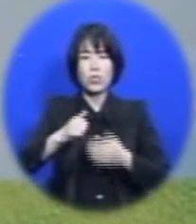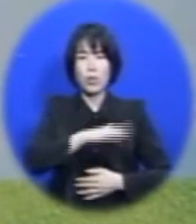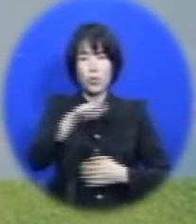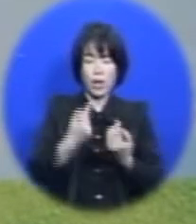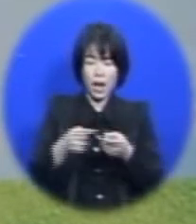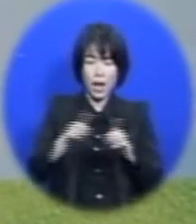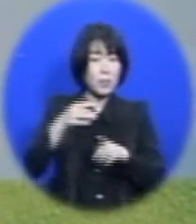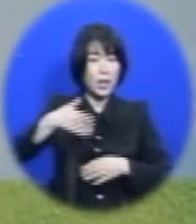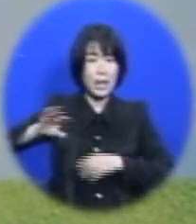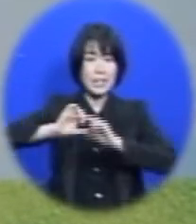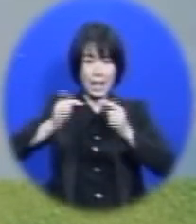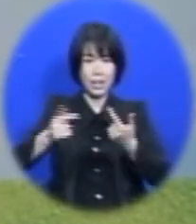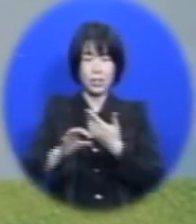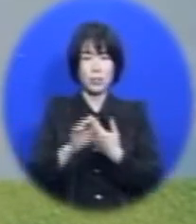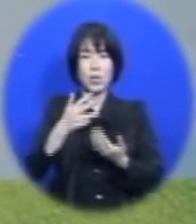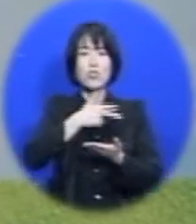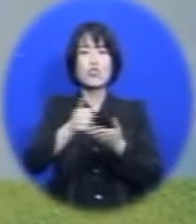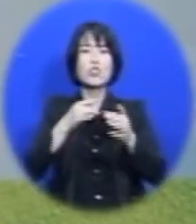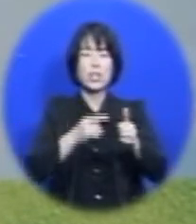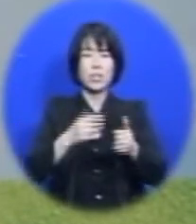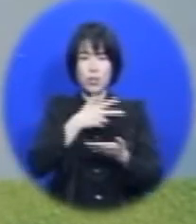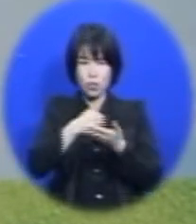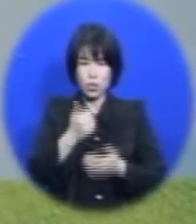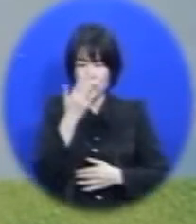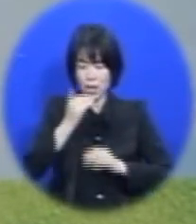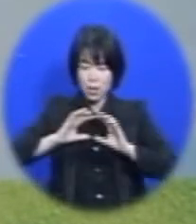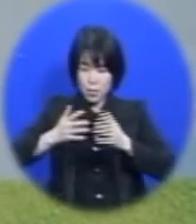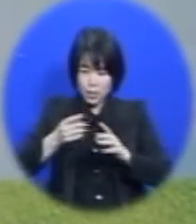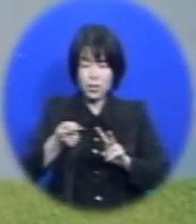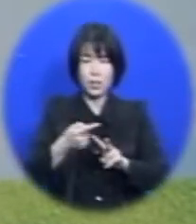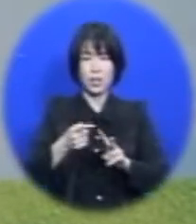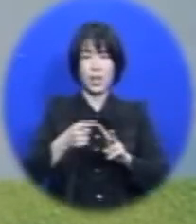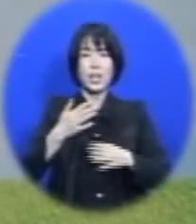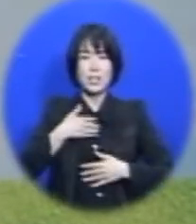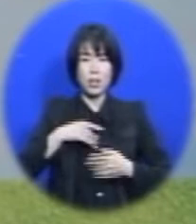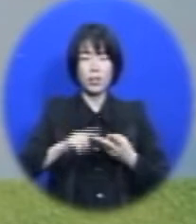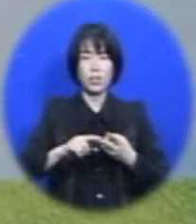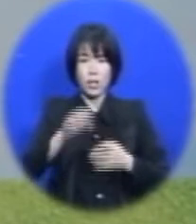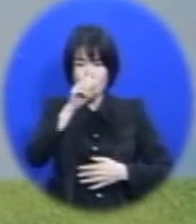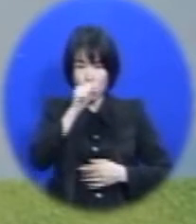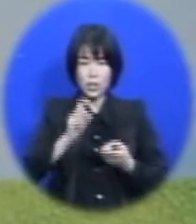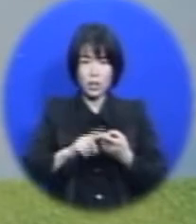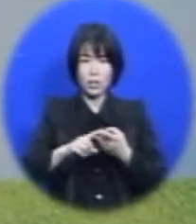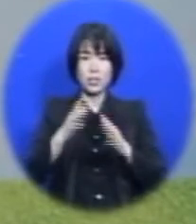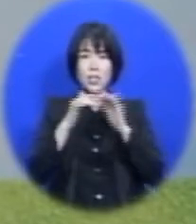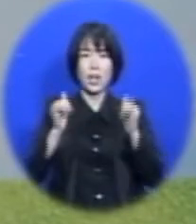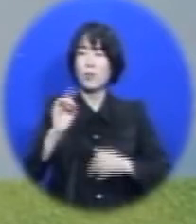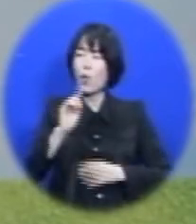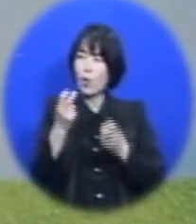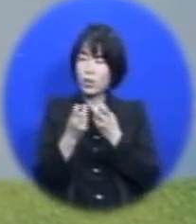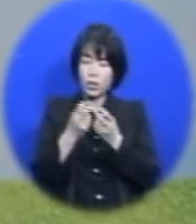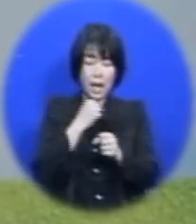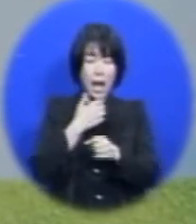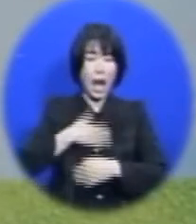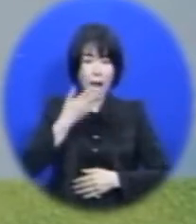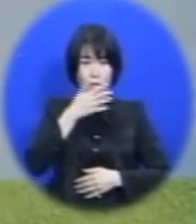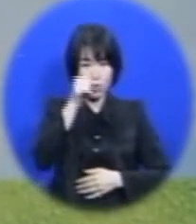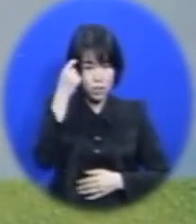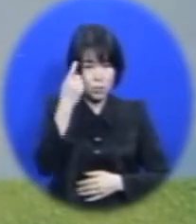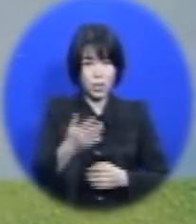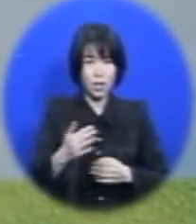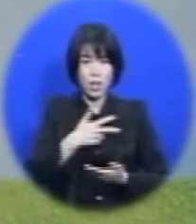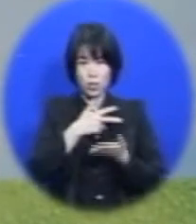않으시면 주님께서 주님의 백성이나 저를 좋아하신다는 것을 사람들이 어떻게 알 수 있겠습니까?